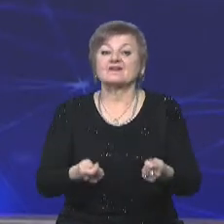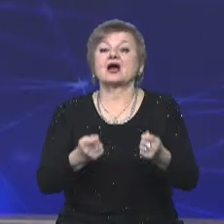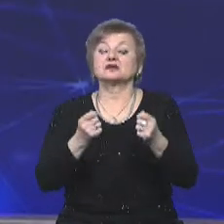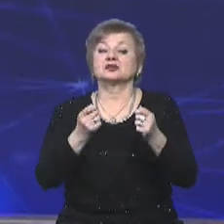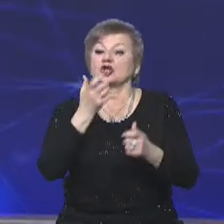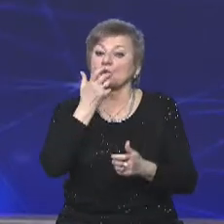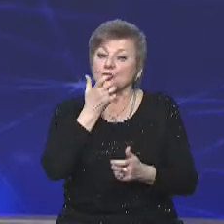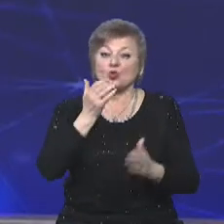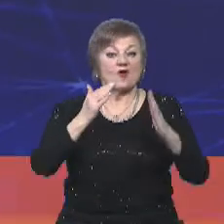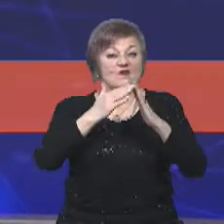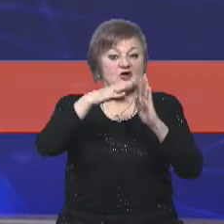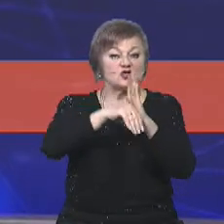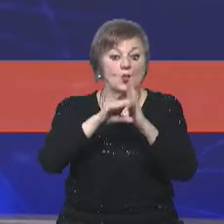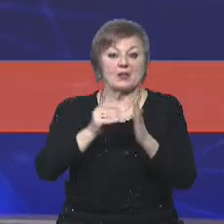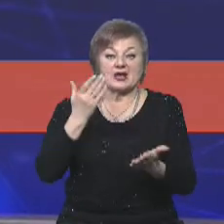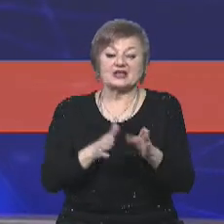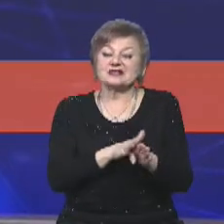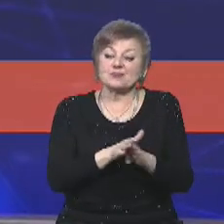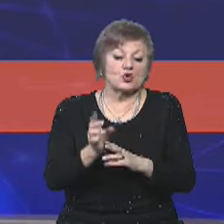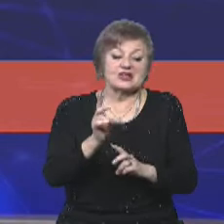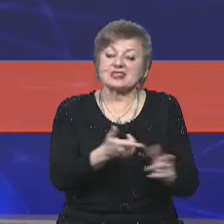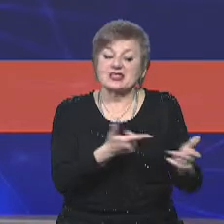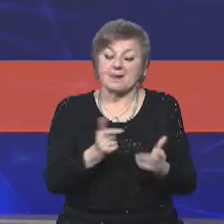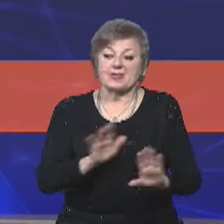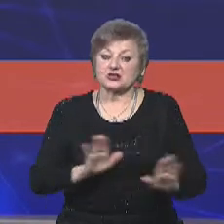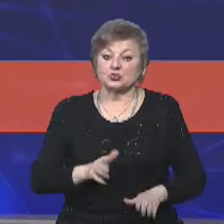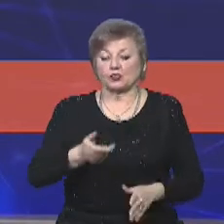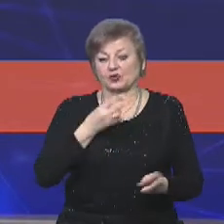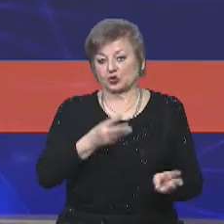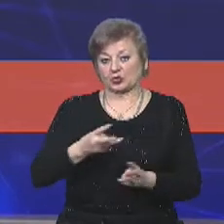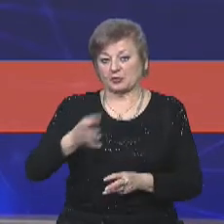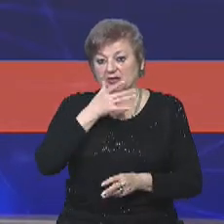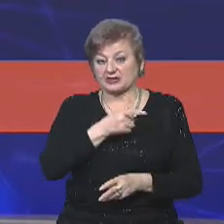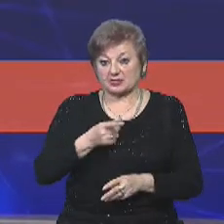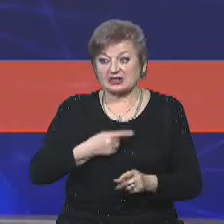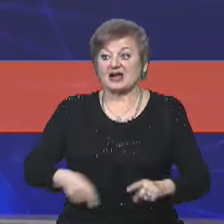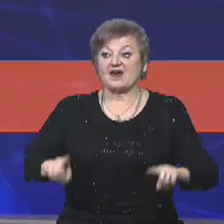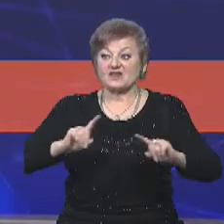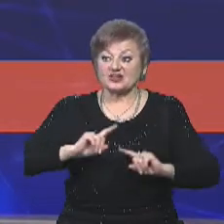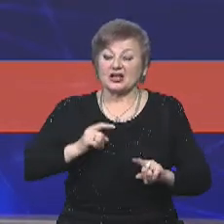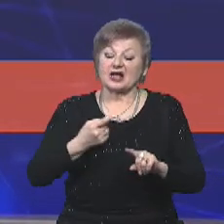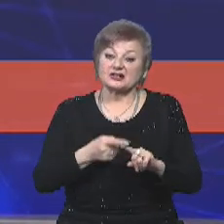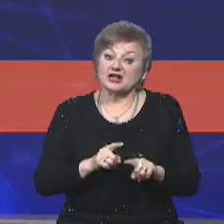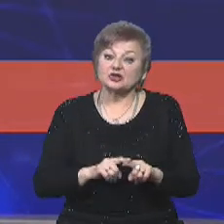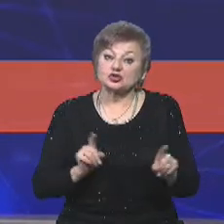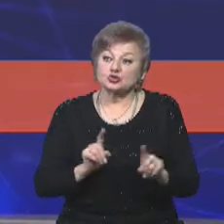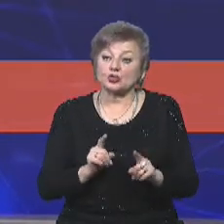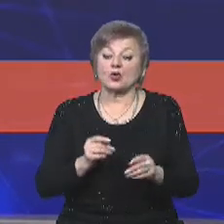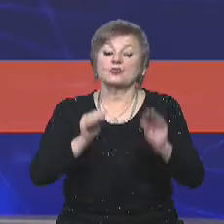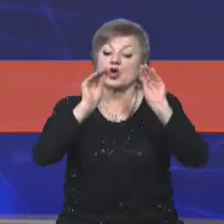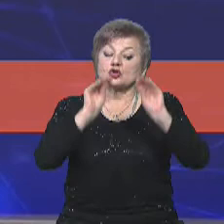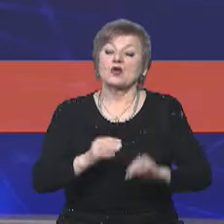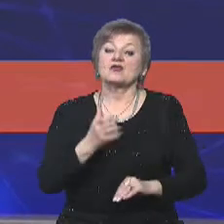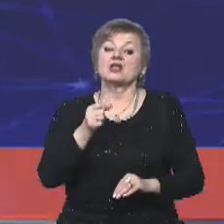не полностью не подготовлены к отопительному сезону. Финалом подготовки к отопительному сезону является составление